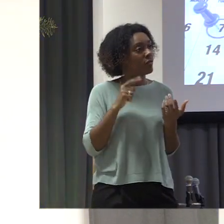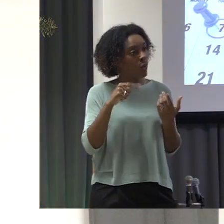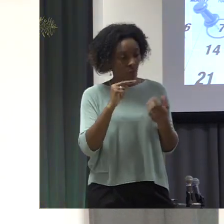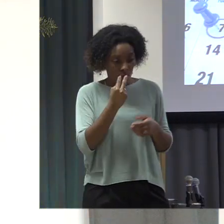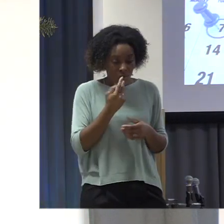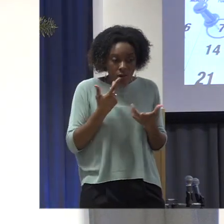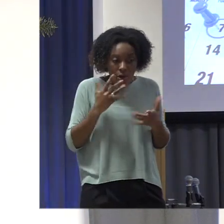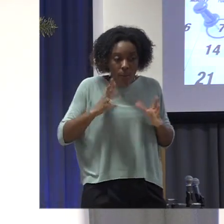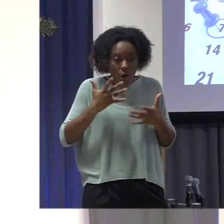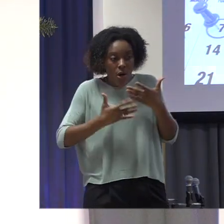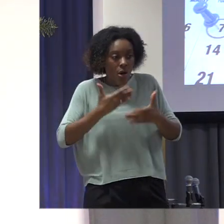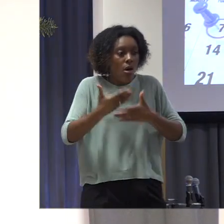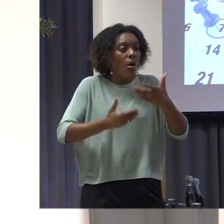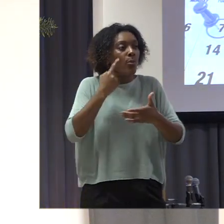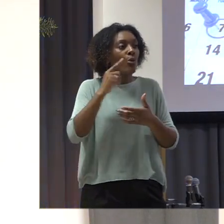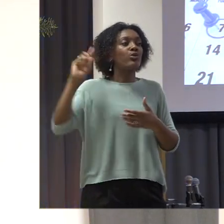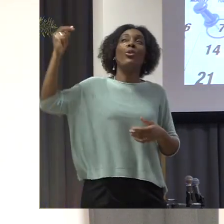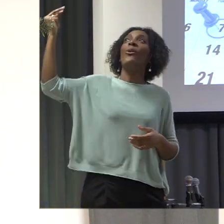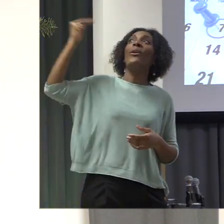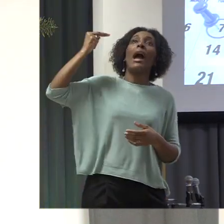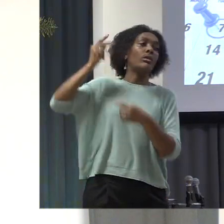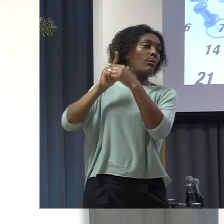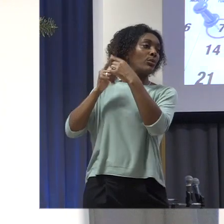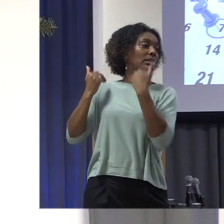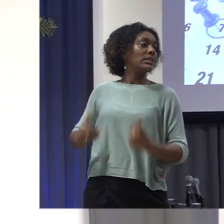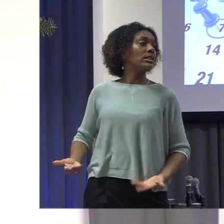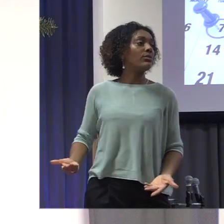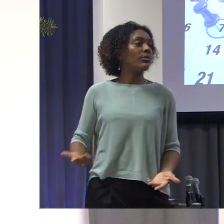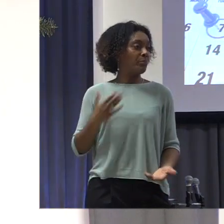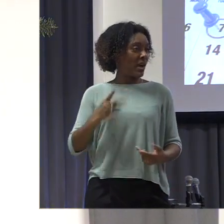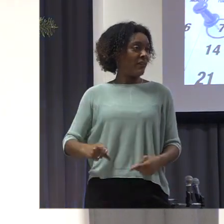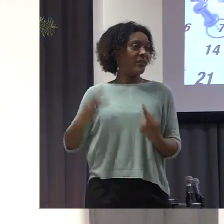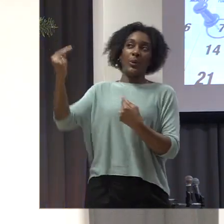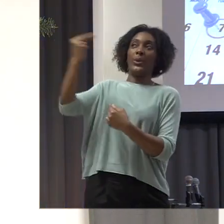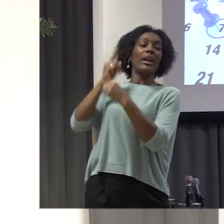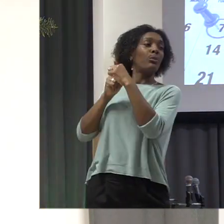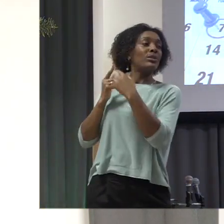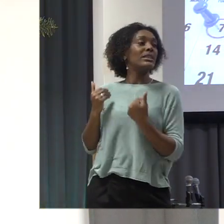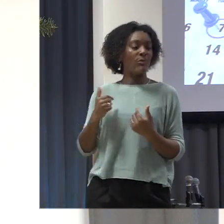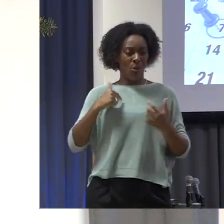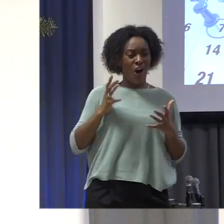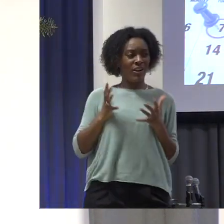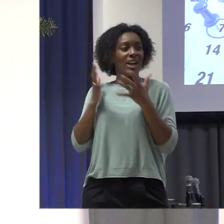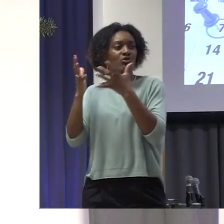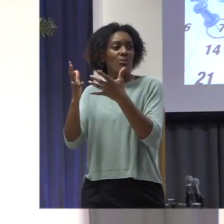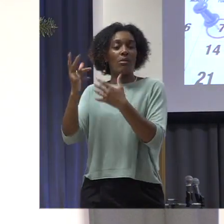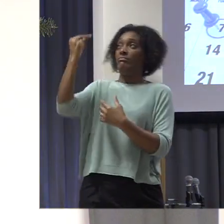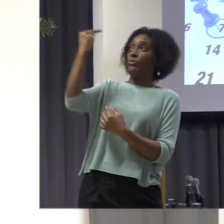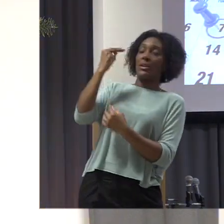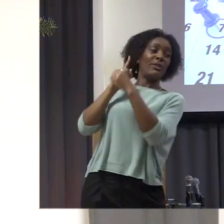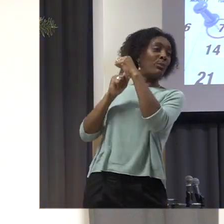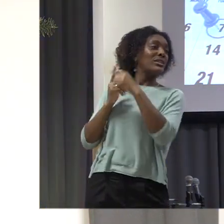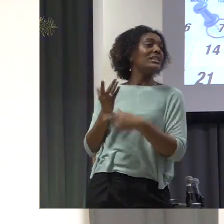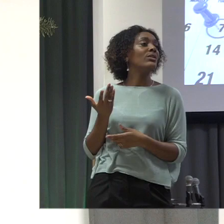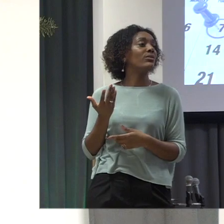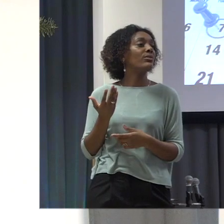pour avoir un regard favorable de la part de Dieu sur notre vie, sur notre engagement personnel et